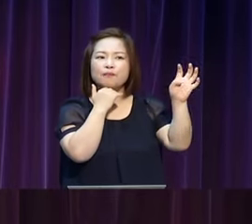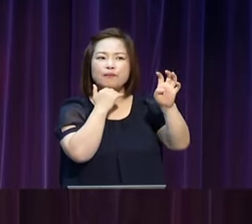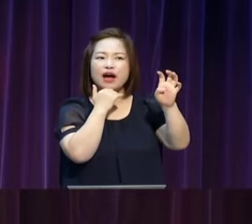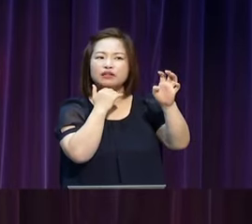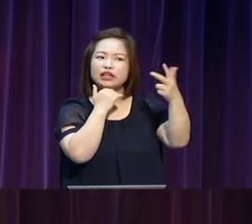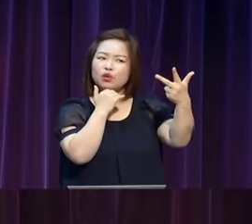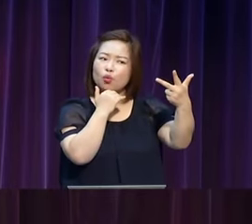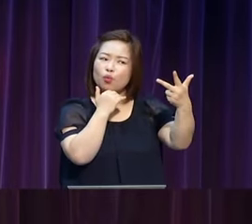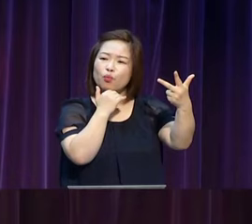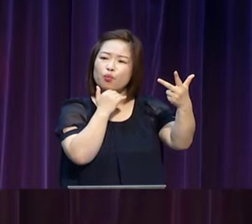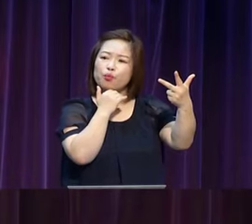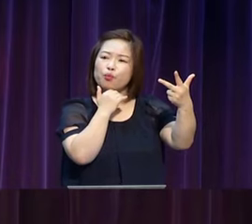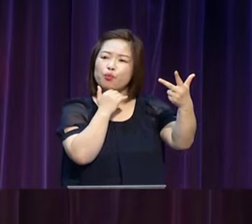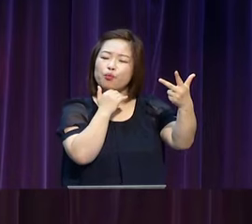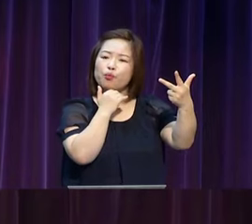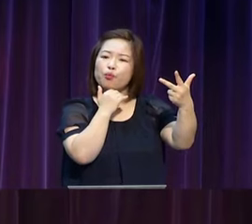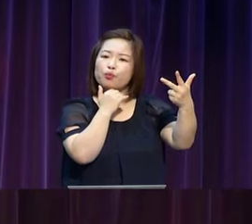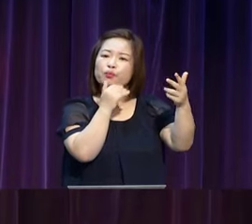47?